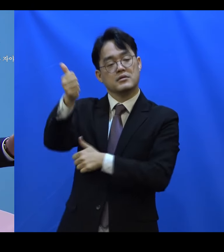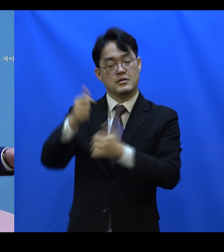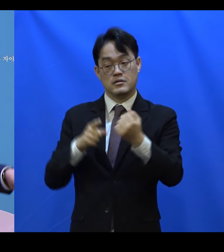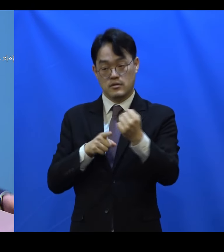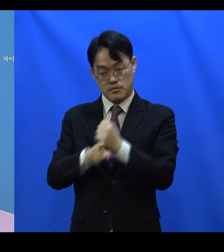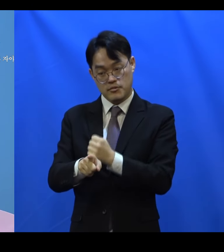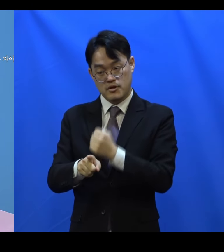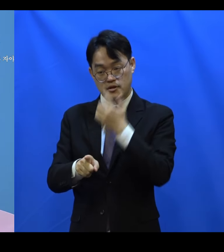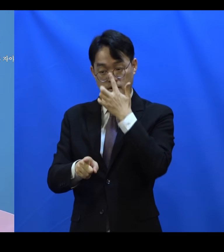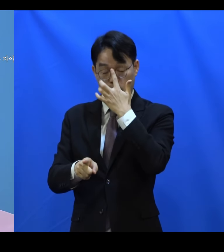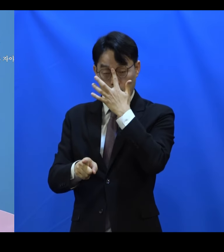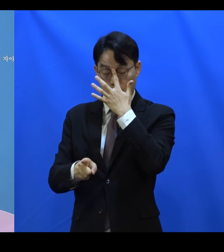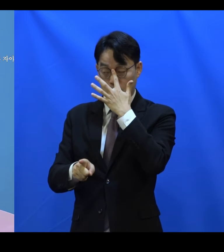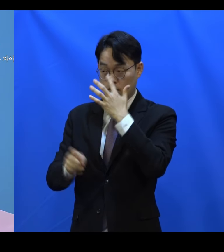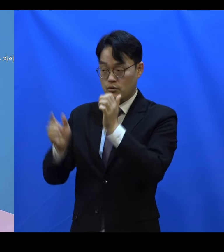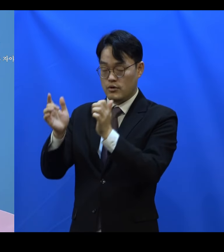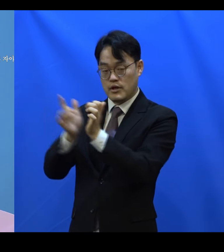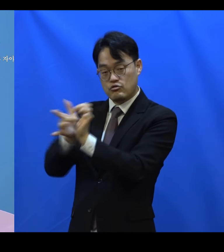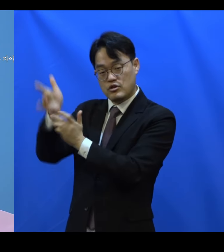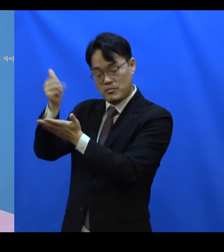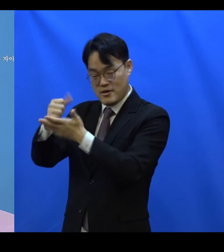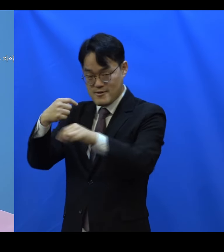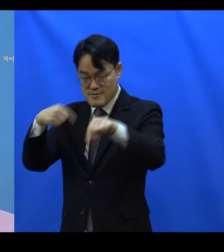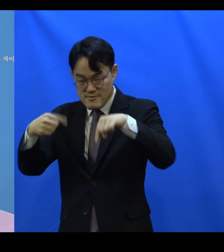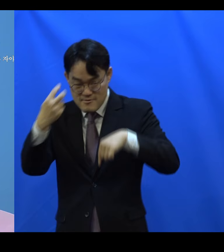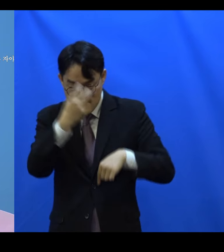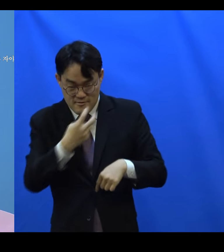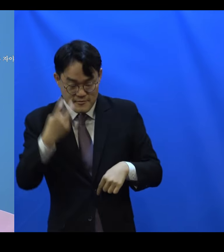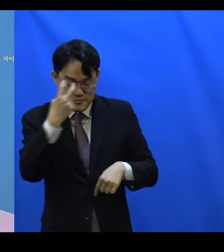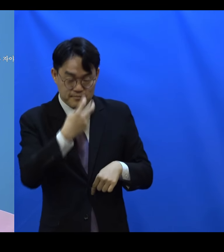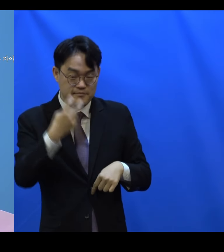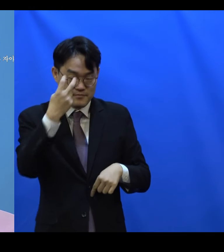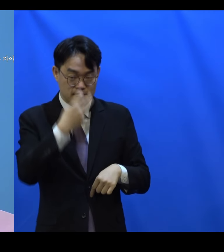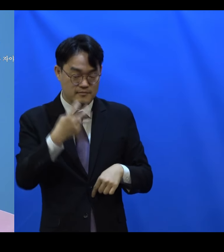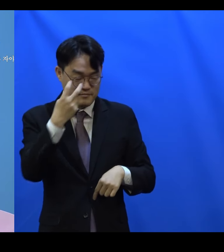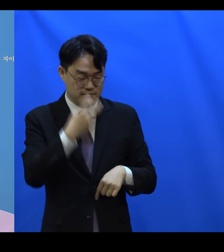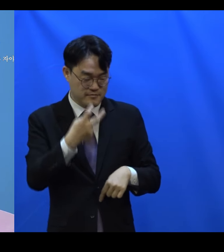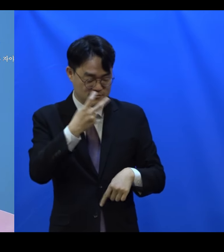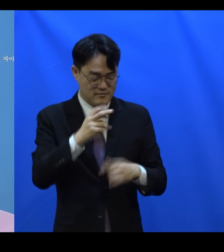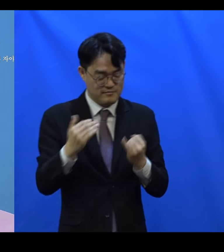지혜 아래 있는 그 백성은 실패할 수가 없어요.